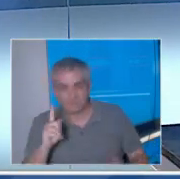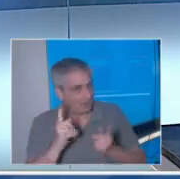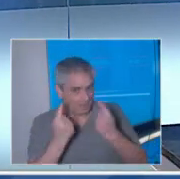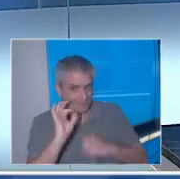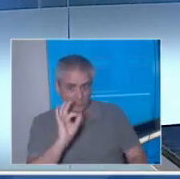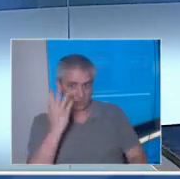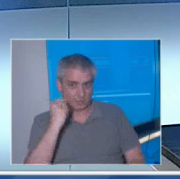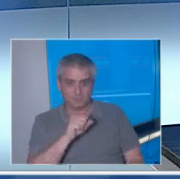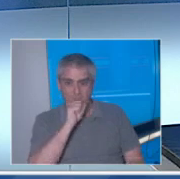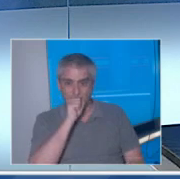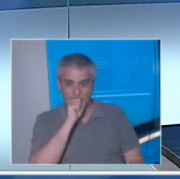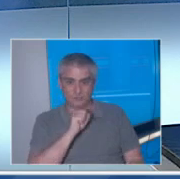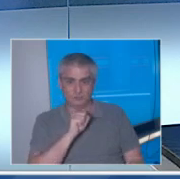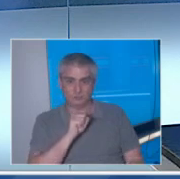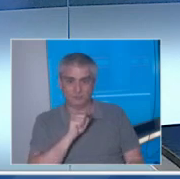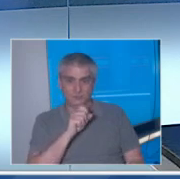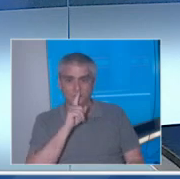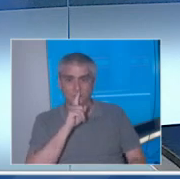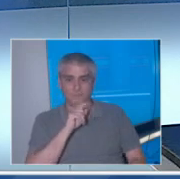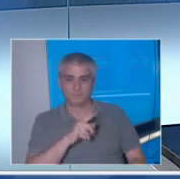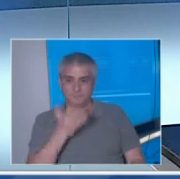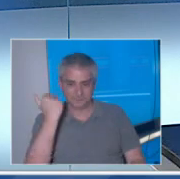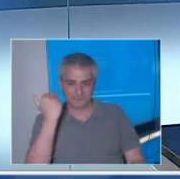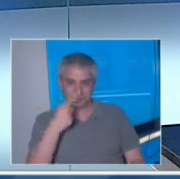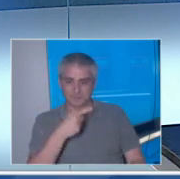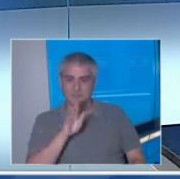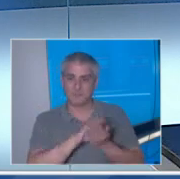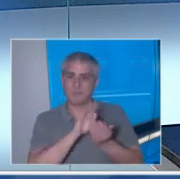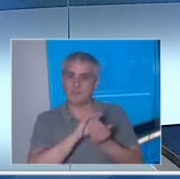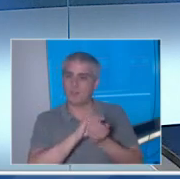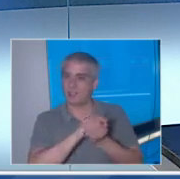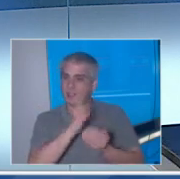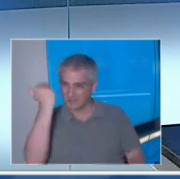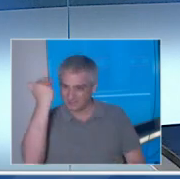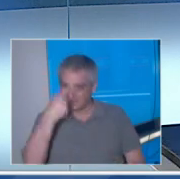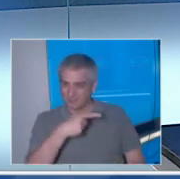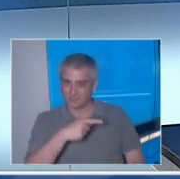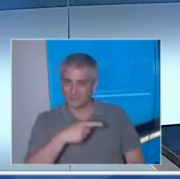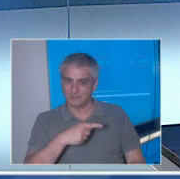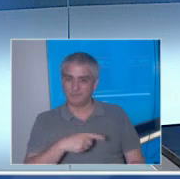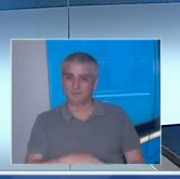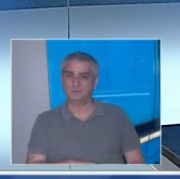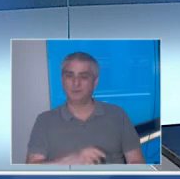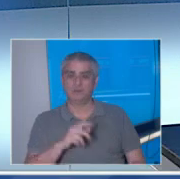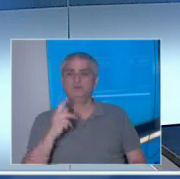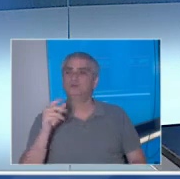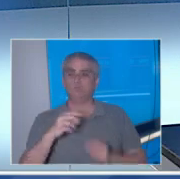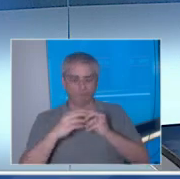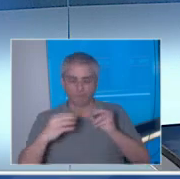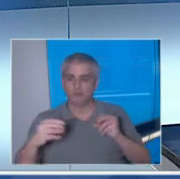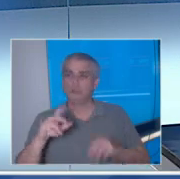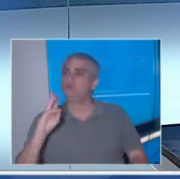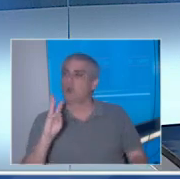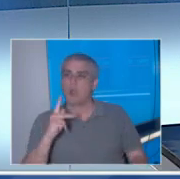המקורי זה היה כזה. שוקופיי. שהיה בבוגראנץ'. לא יודע, שוקופיי. שהיו עושים ככה. וואי, זה